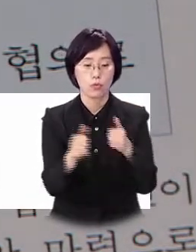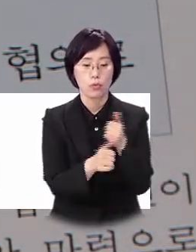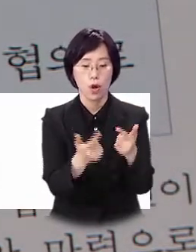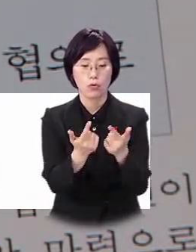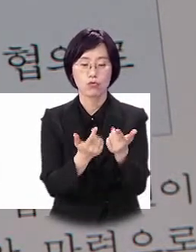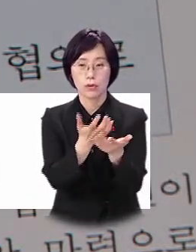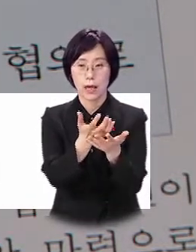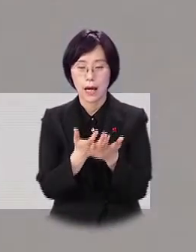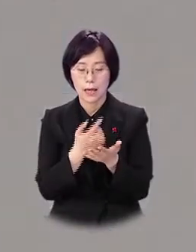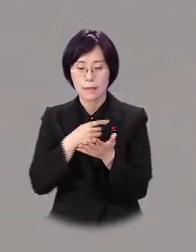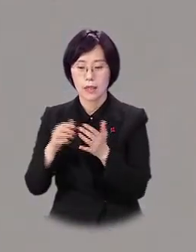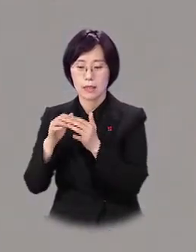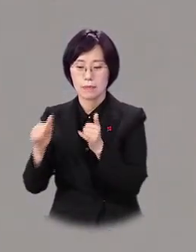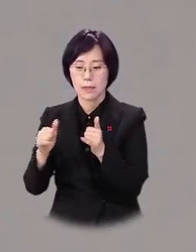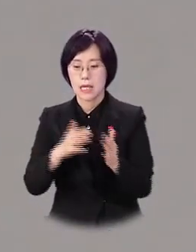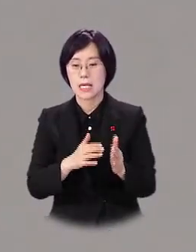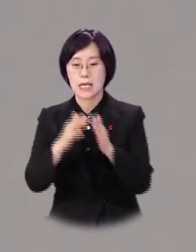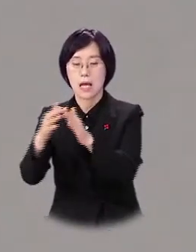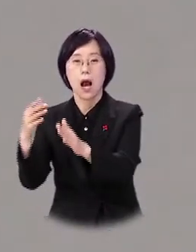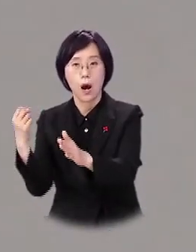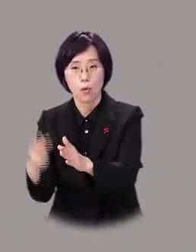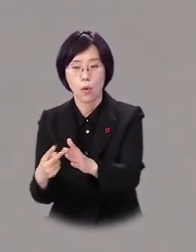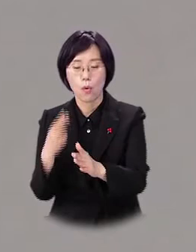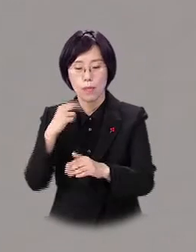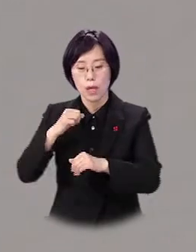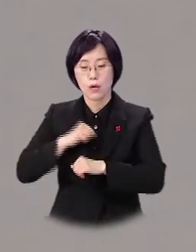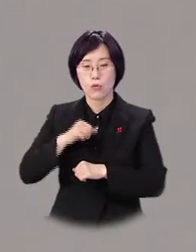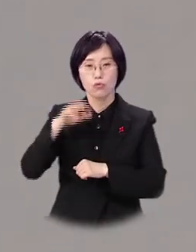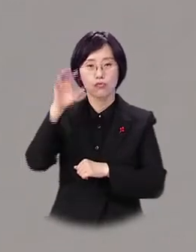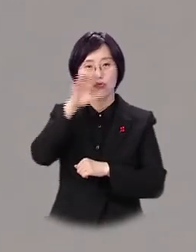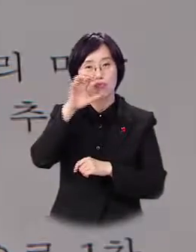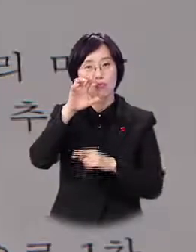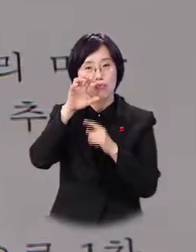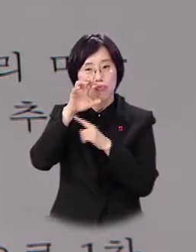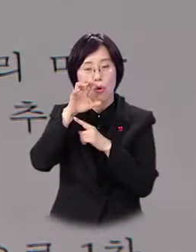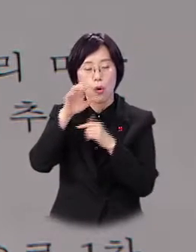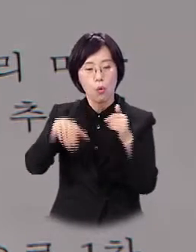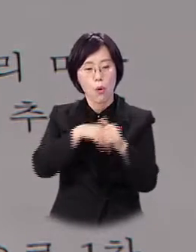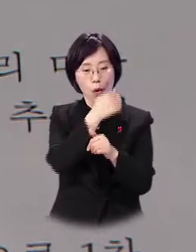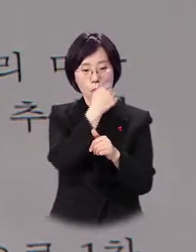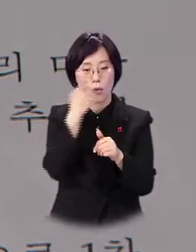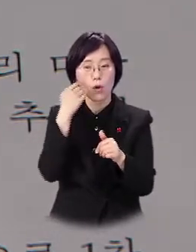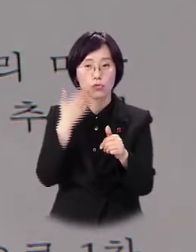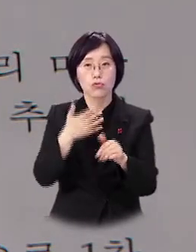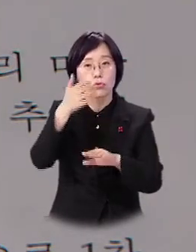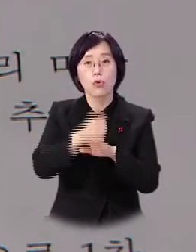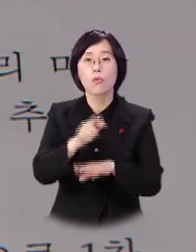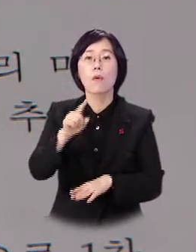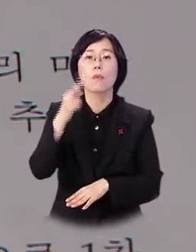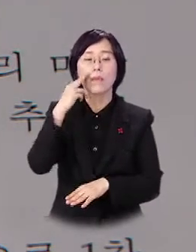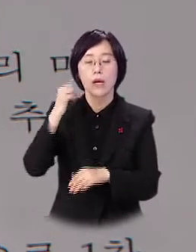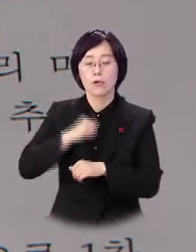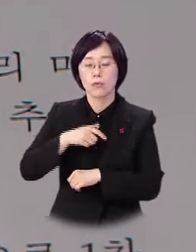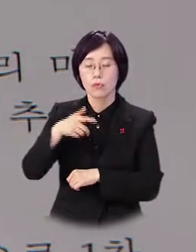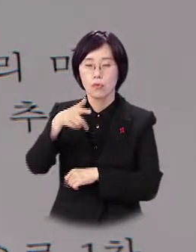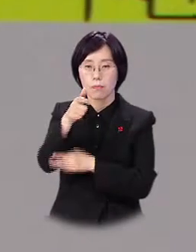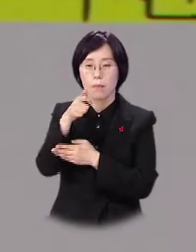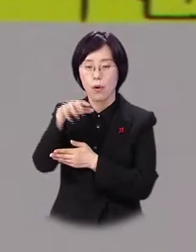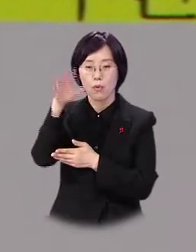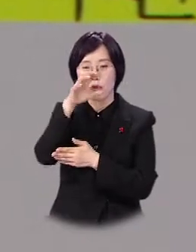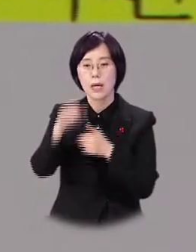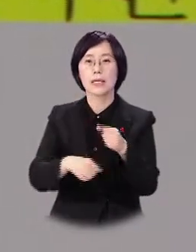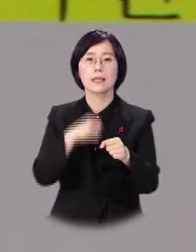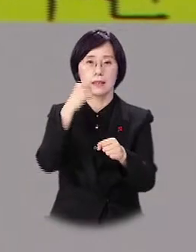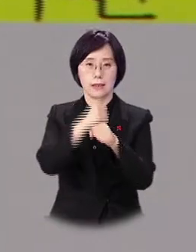중재안에는 피해 주민의 집단 이주와 미군 사격 훈련의 여건 보장, 즉 미군 아파치 헬기의